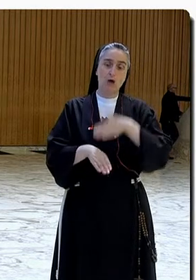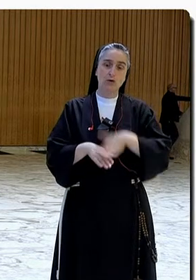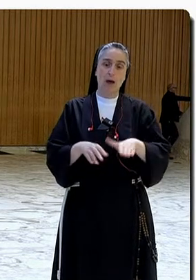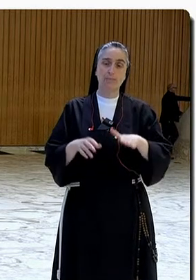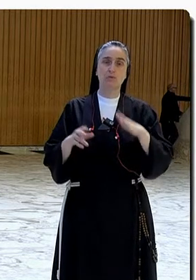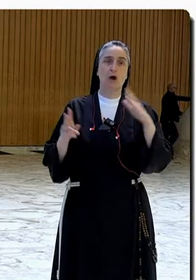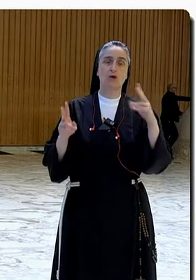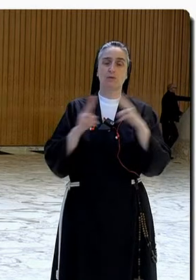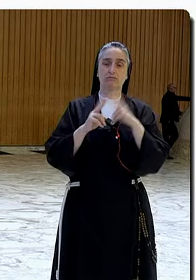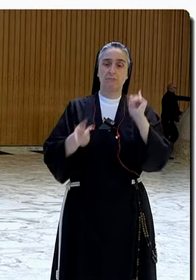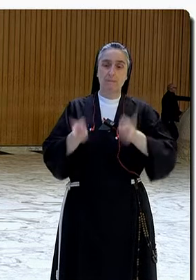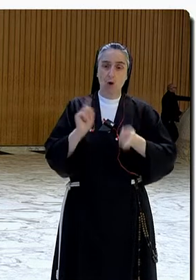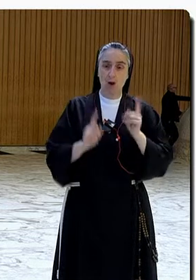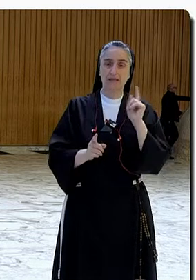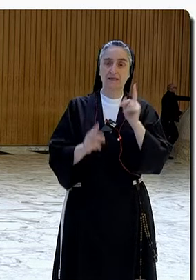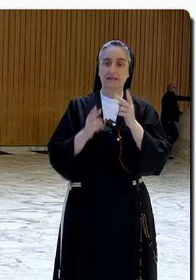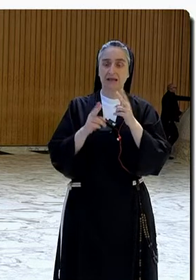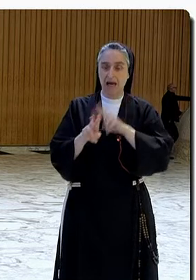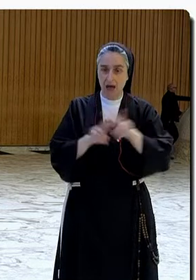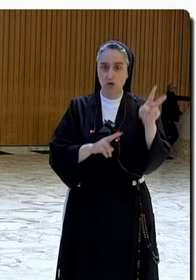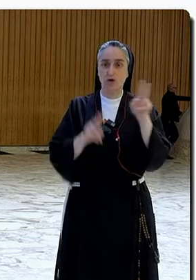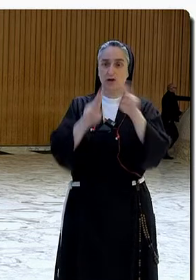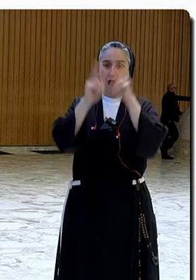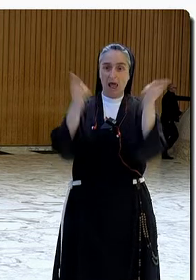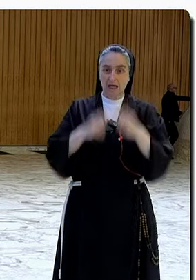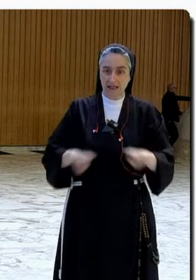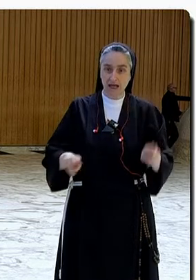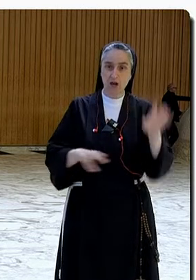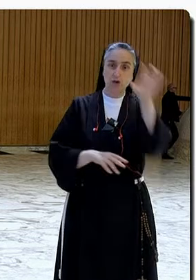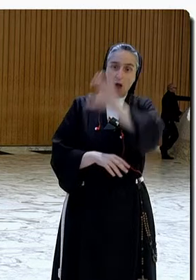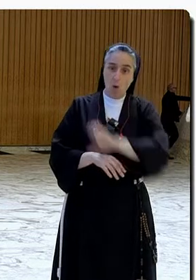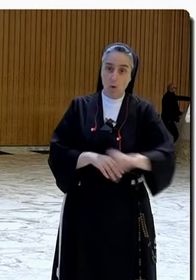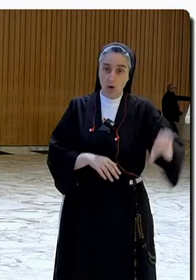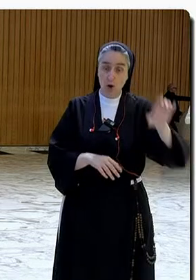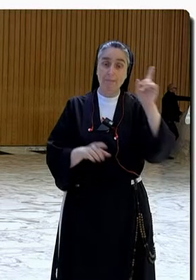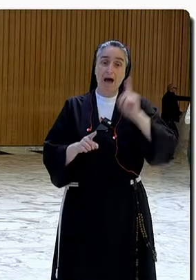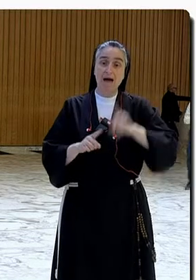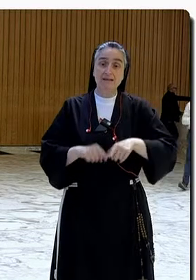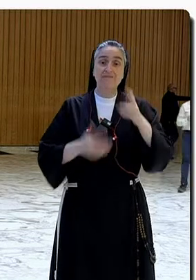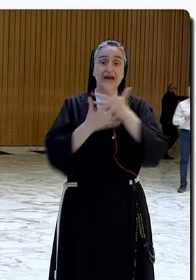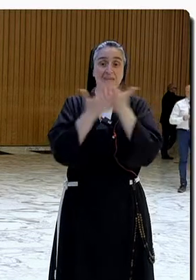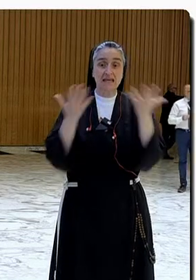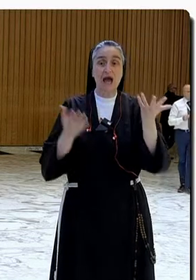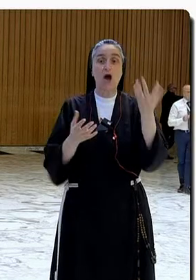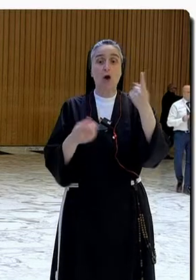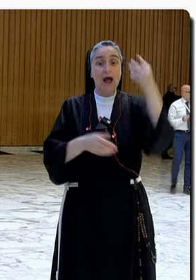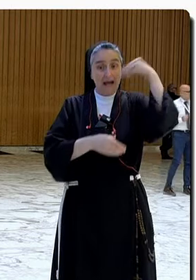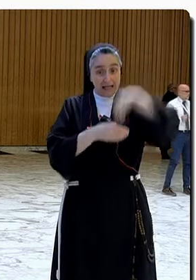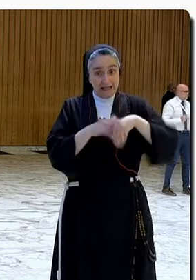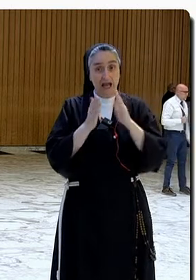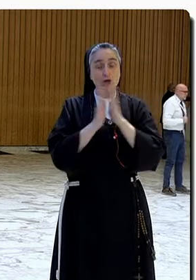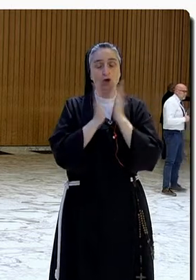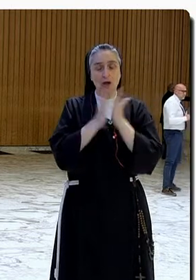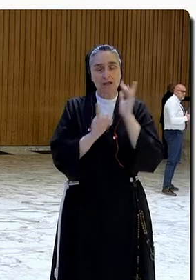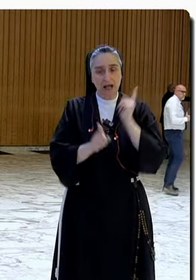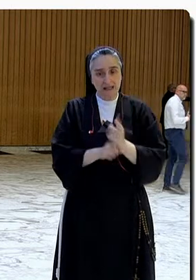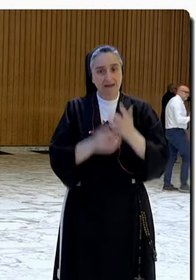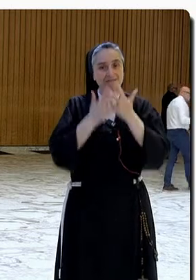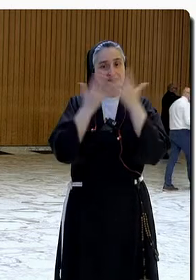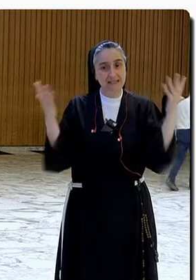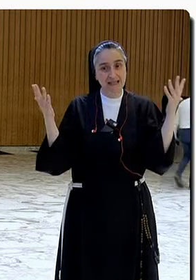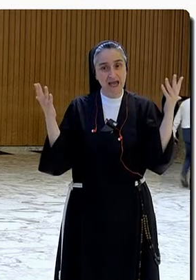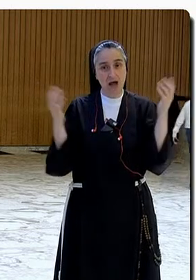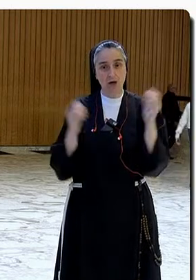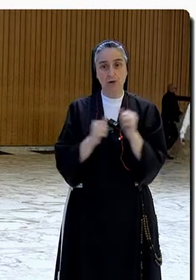istituzioni nazionali, internazionali ed europee va fatto con chiarezza anche nella Chiesa,